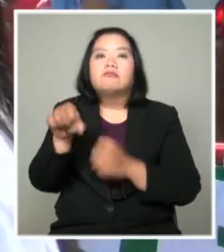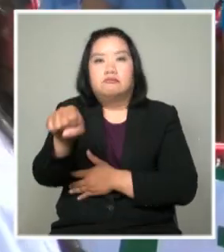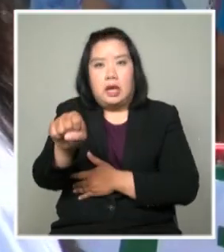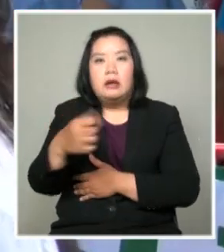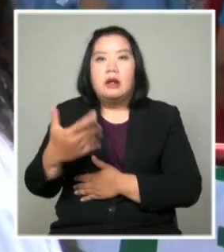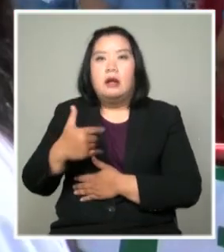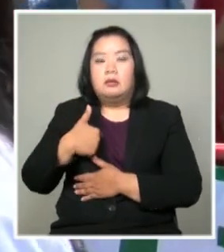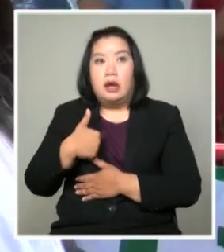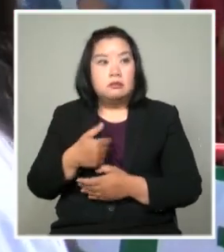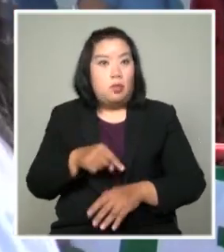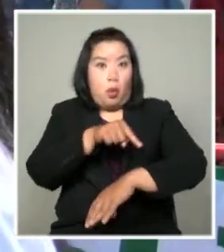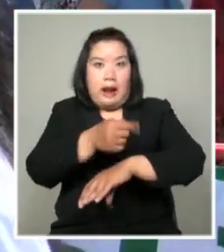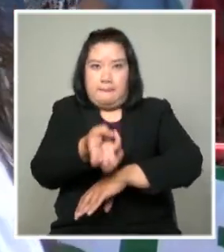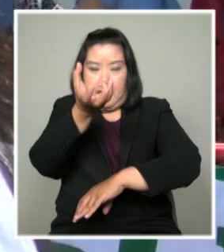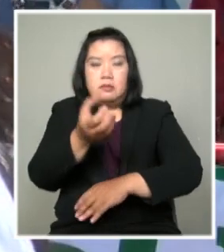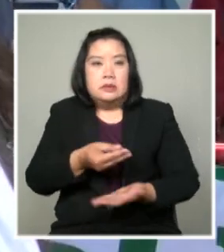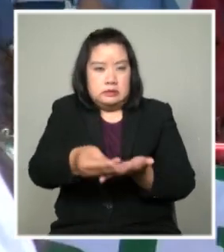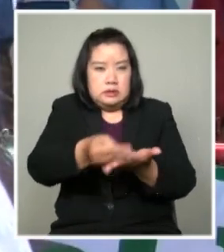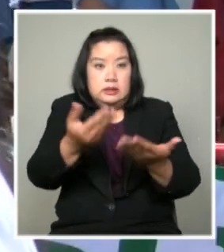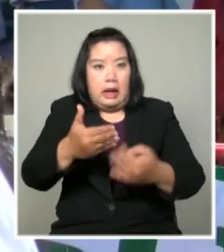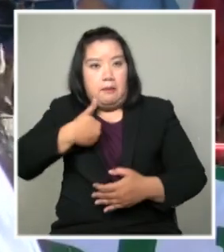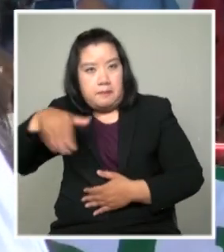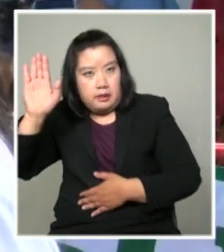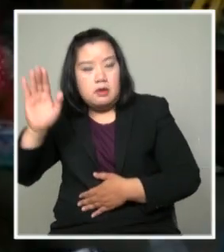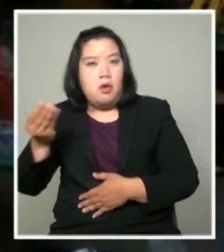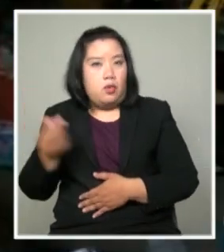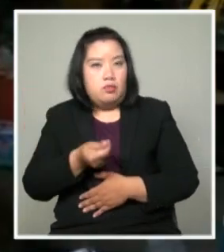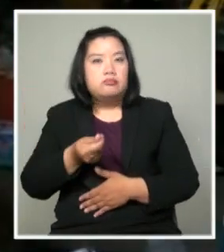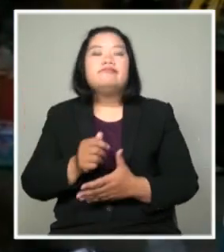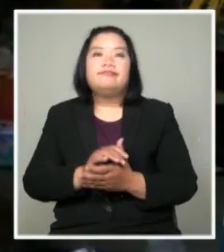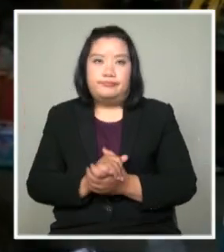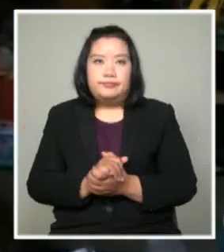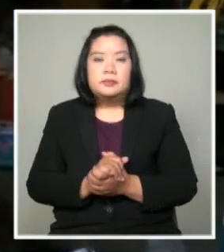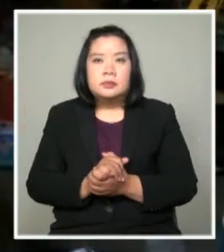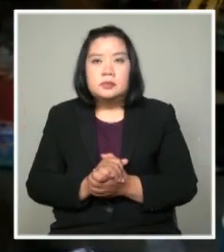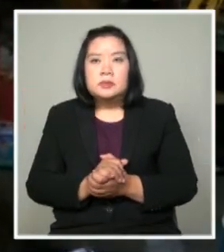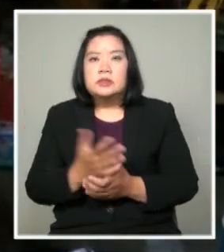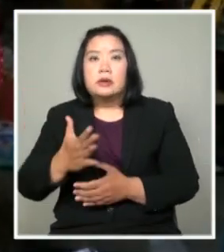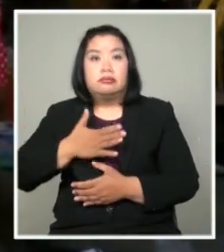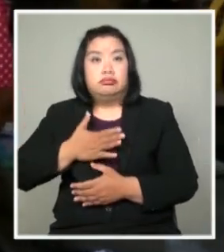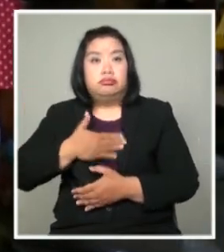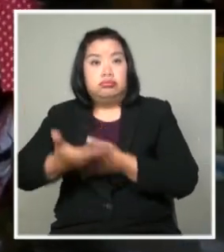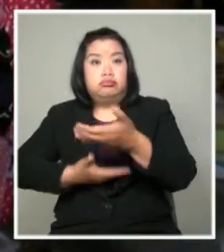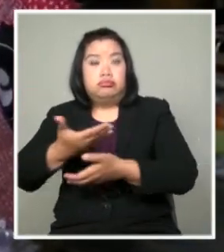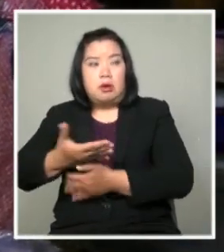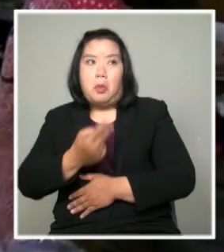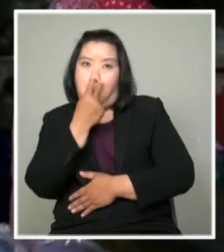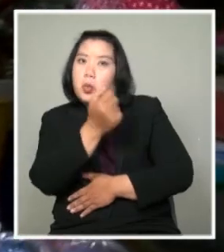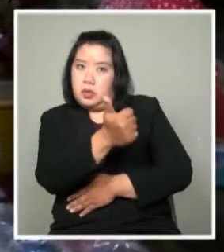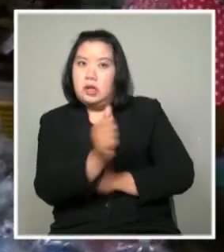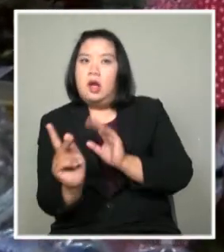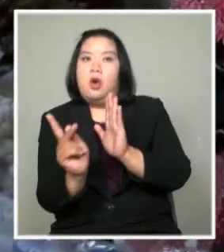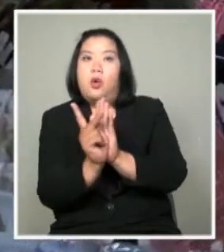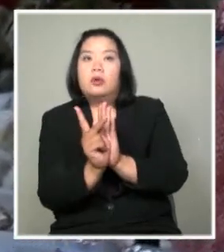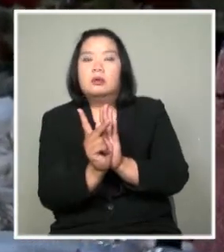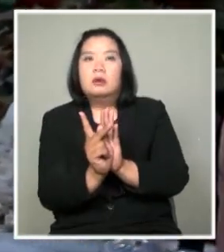ามจับจ่ายใช้สอยให้เร็วที่สุดแล้วก็คือออกจากพื้นที่อะค่ะ ขณะที่แม่ค้าบางส่วนรู้สึกมั่นใจกับมาตรการของเทศบาลสมุทรสาครนะครับแต่ก็ย